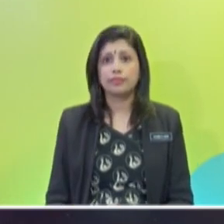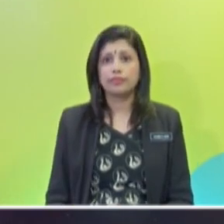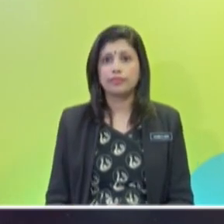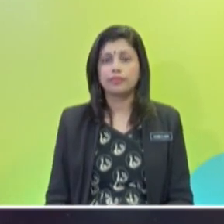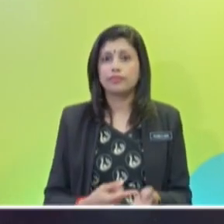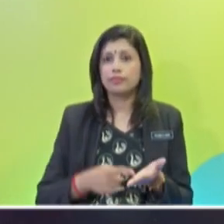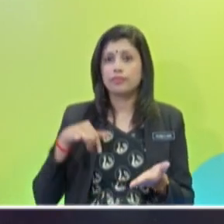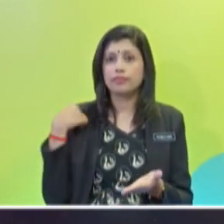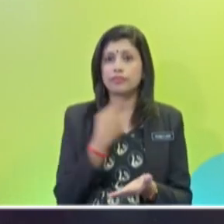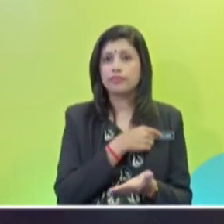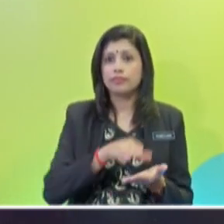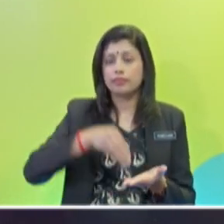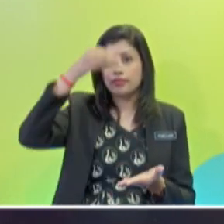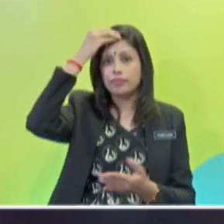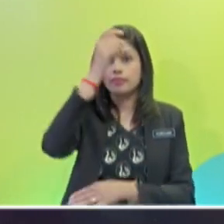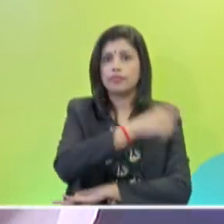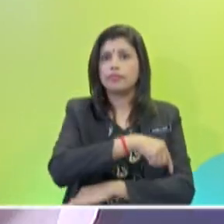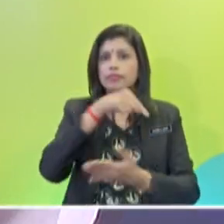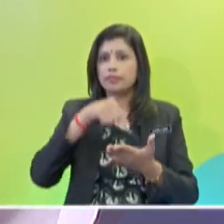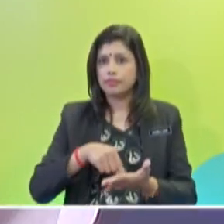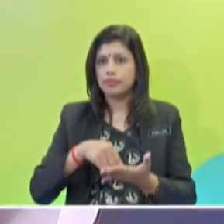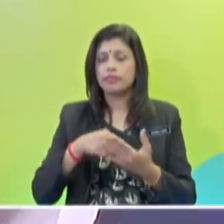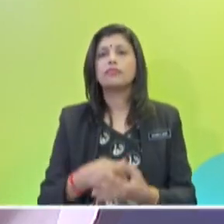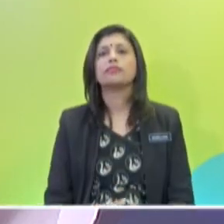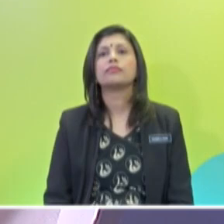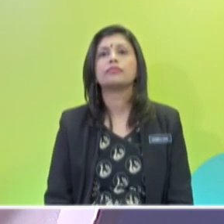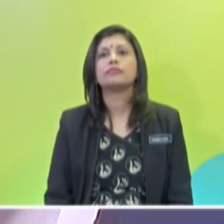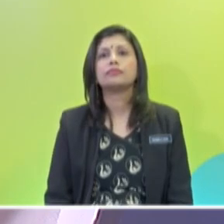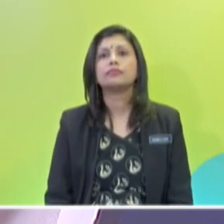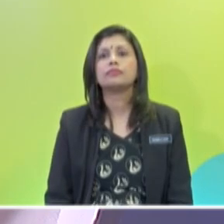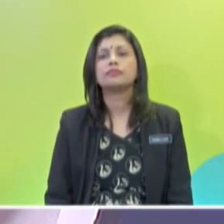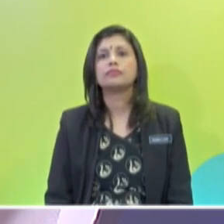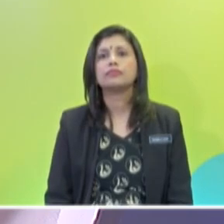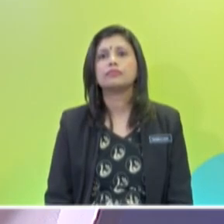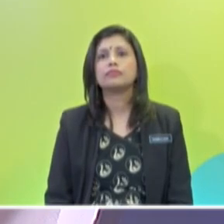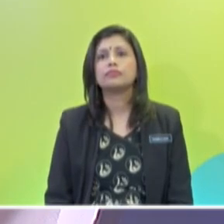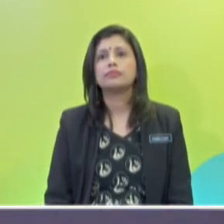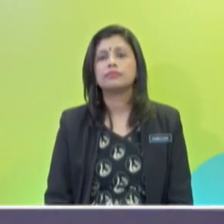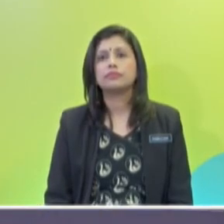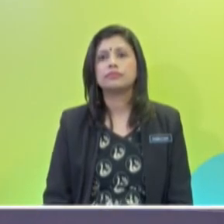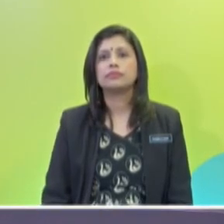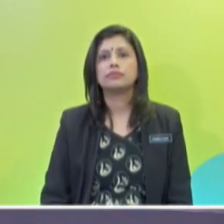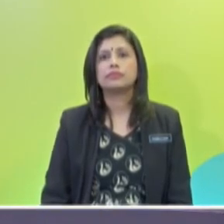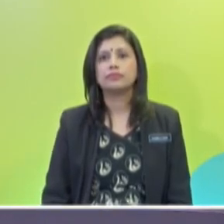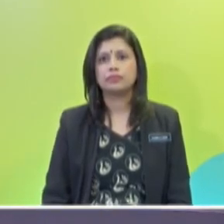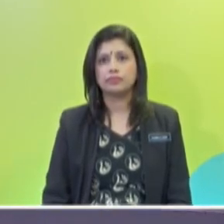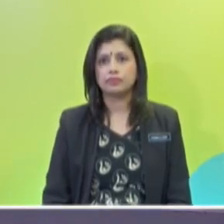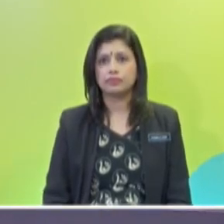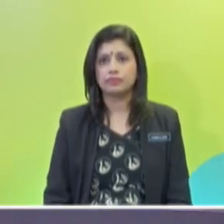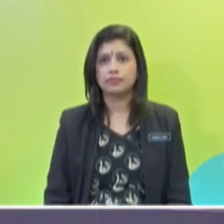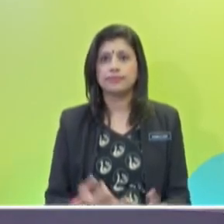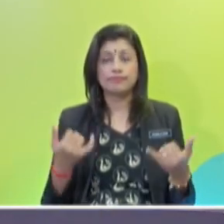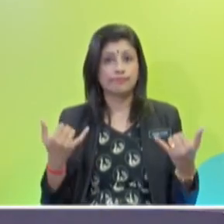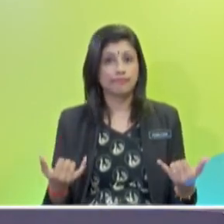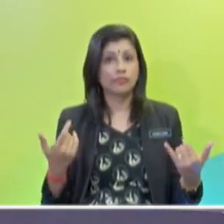mengenai sayur-sayuran yang ada di sekeliling kita. Okey Amal. Okey, baiklah. Nampaknya dekat sini kita